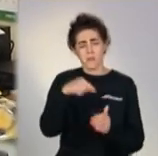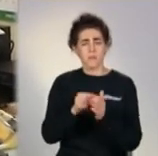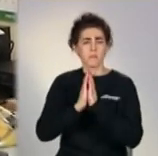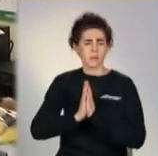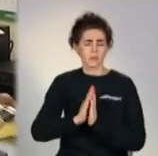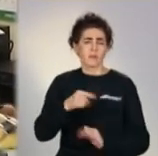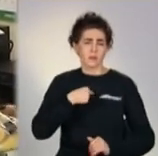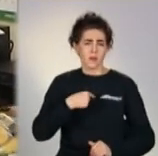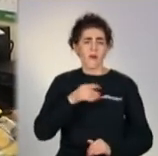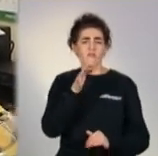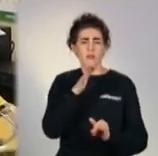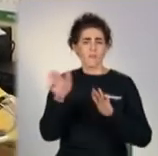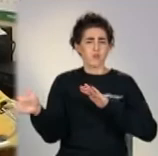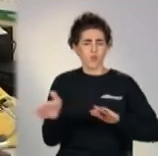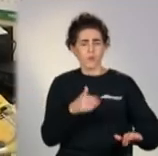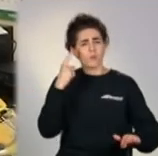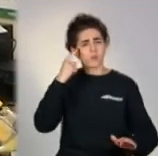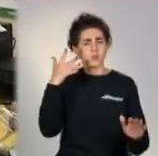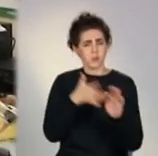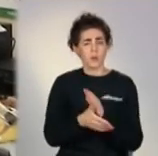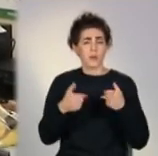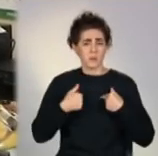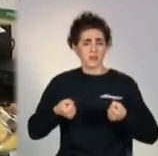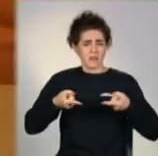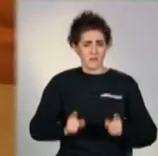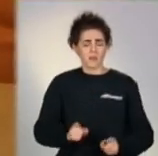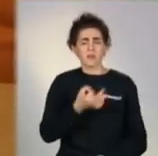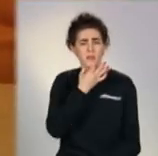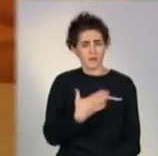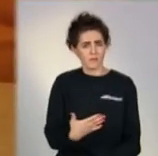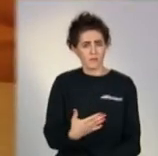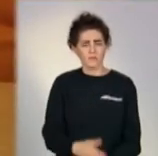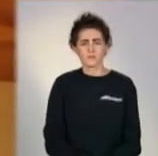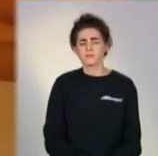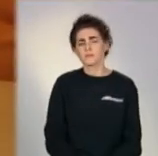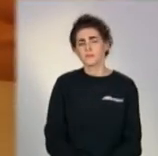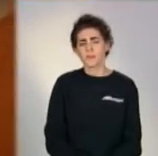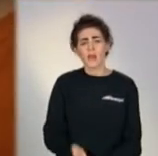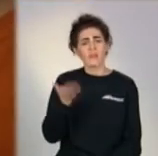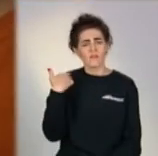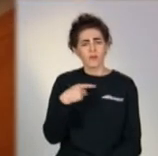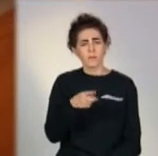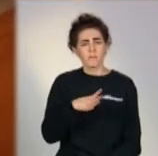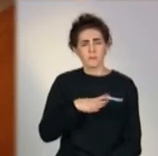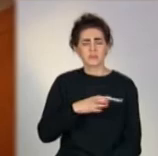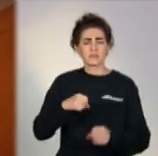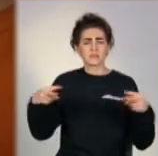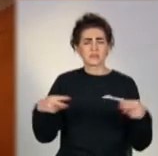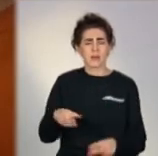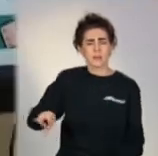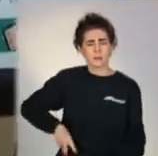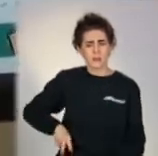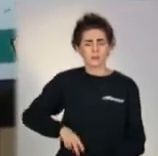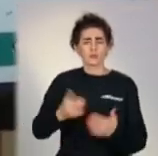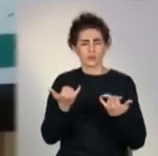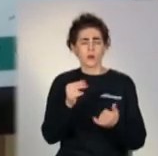тільки коли почала працювати, поняла, що мені це дійсно подобається. Колись системний адміністратор Артем тепер теж працює в цій